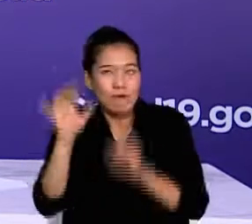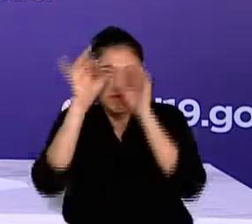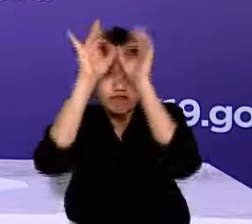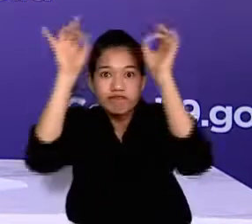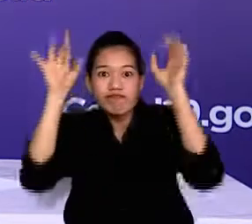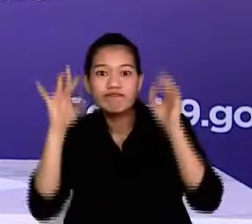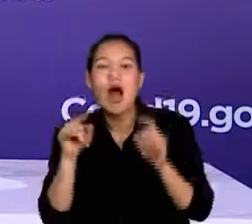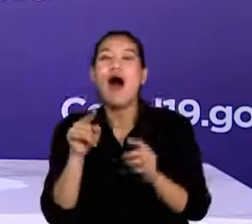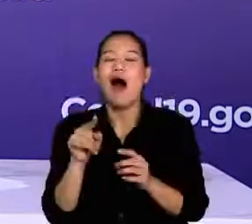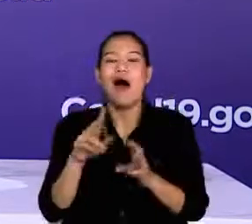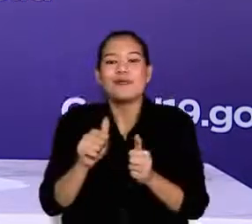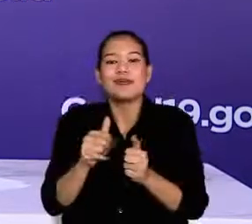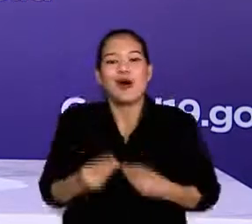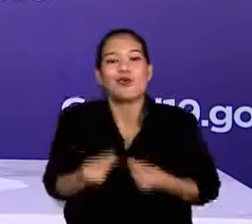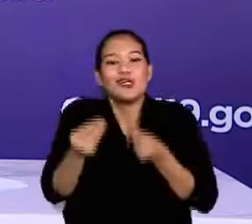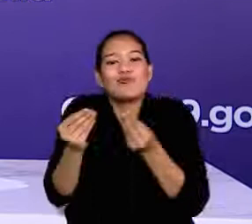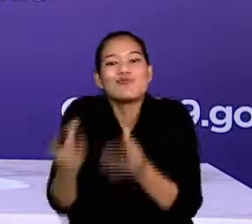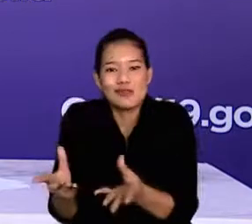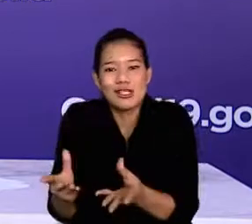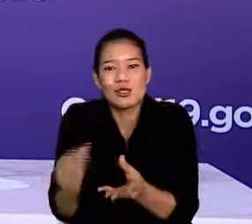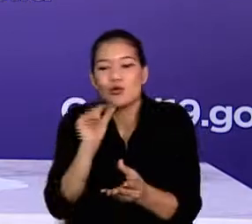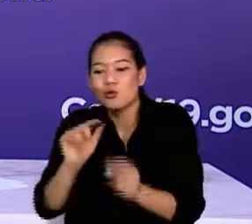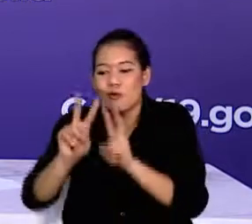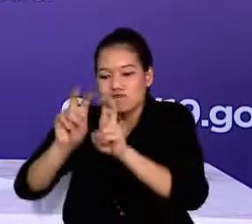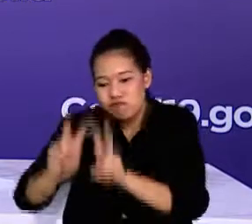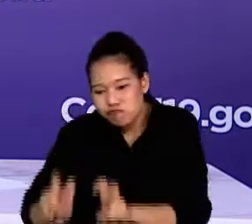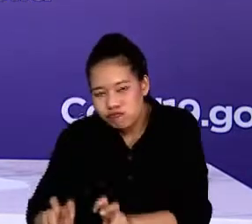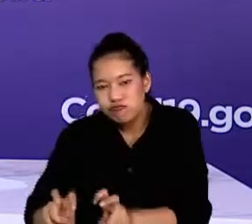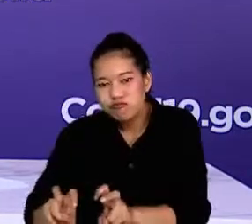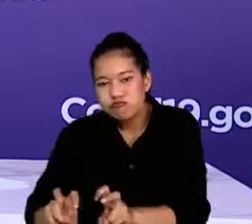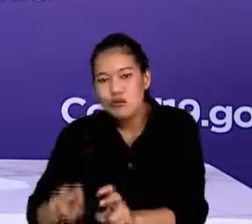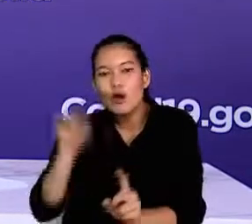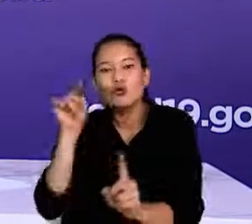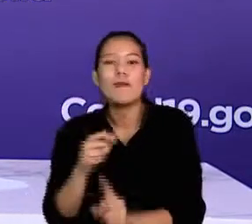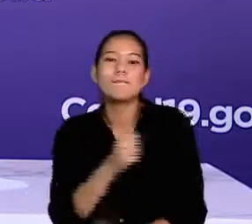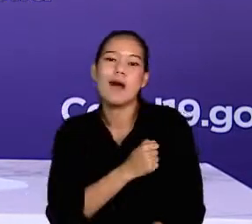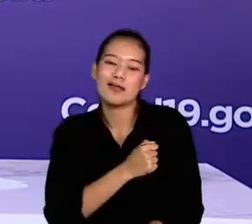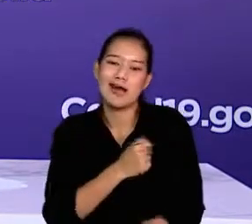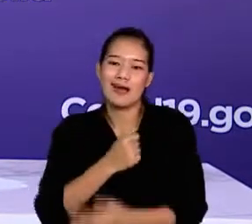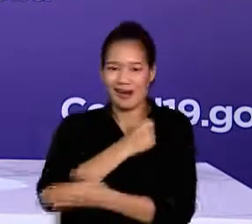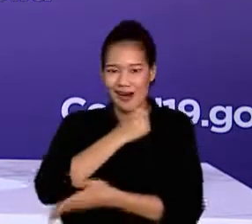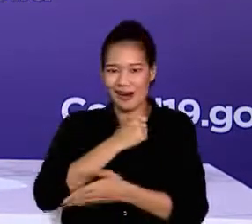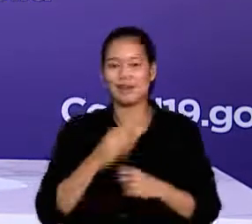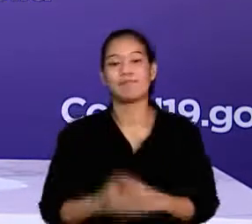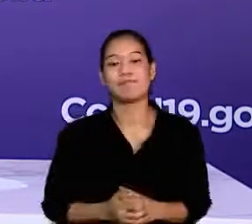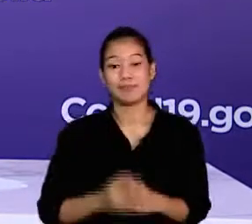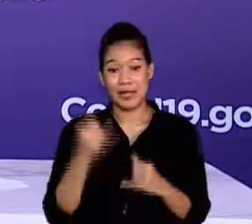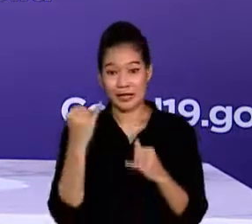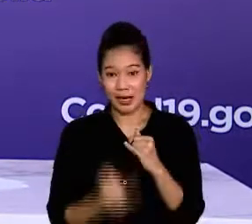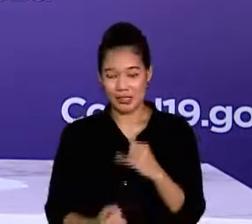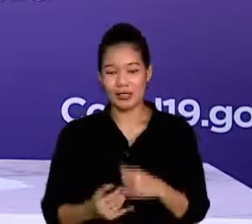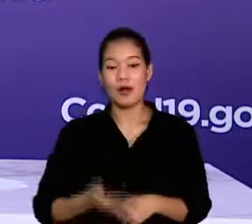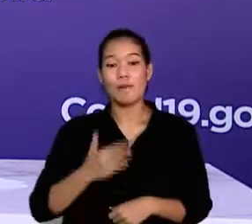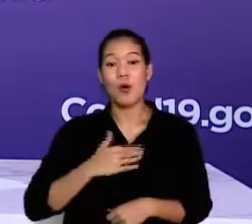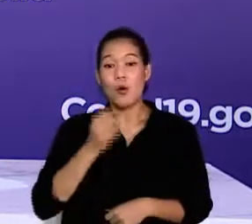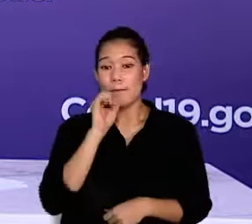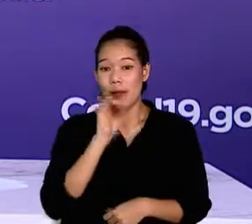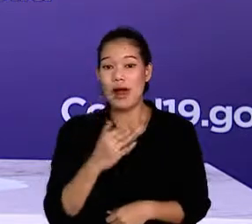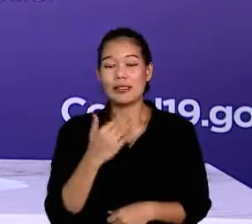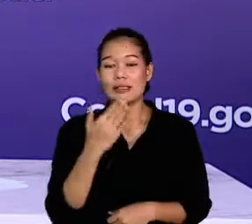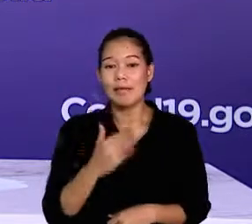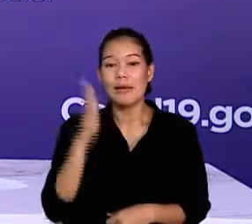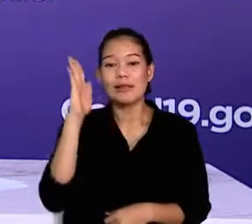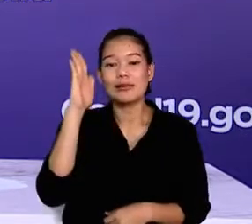sehingga mampu berkontribusi melalui riset bagi bangsa dan negara terakhir saya ingin mengucapkan selamat